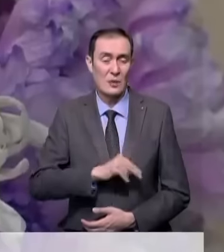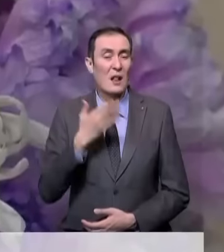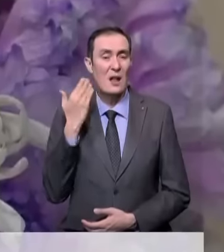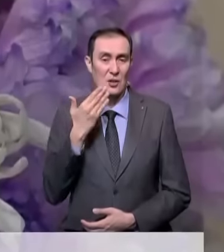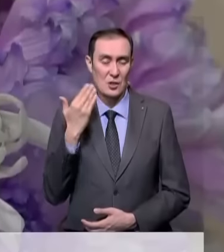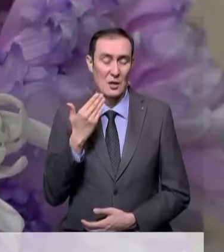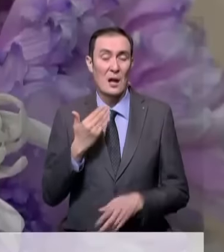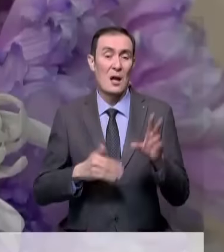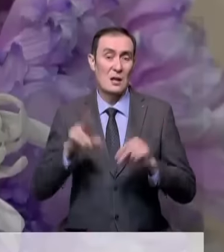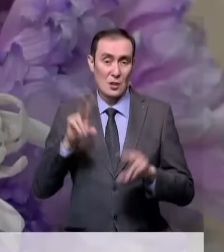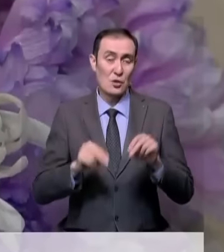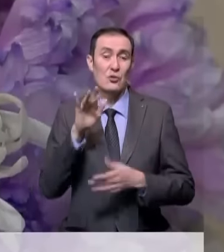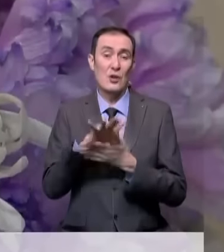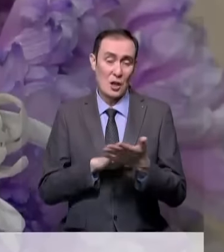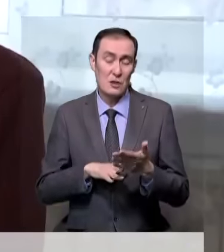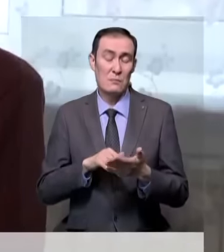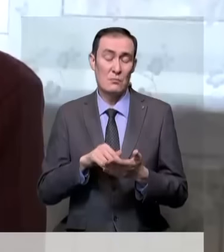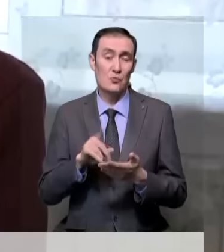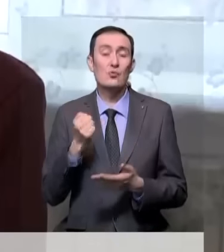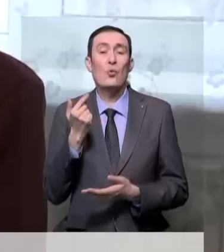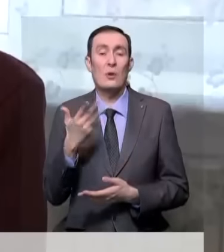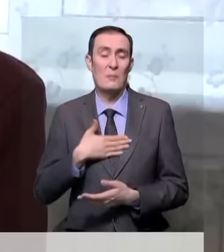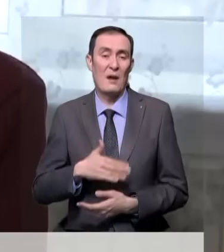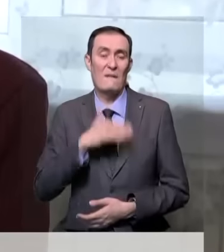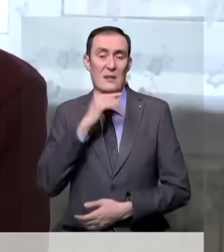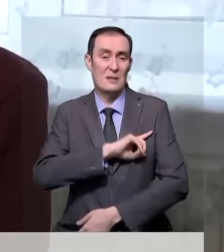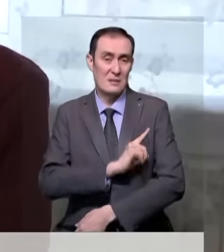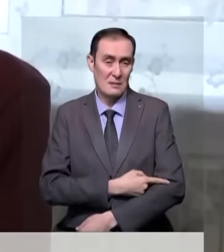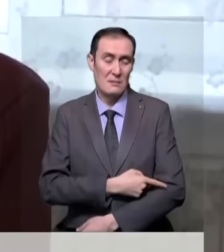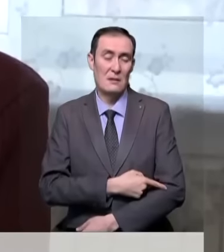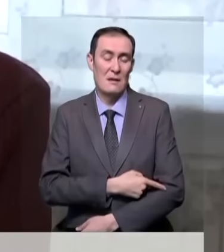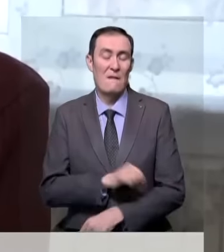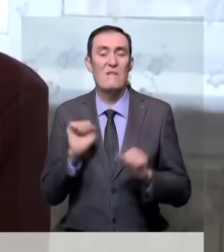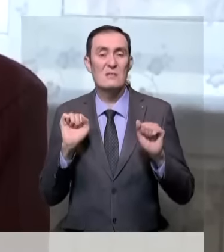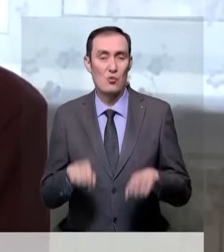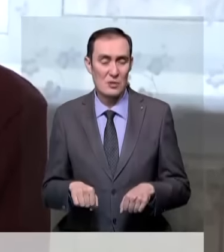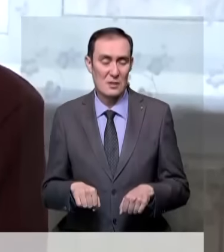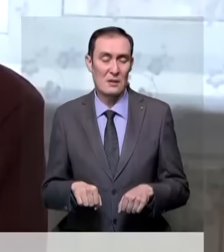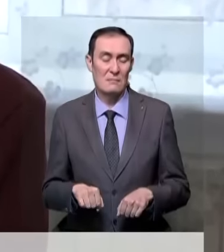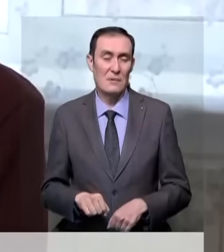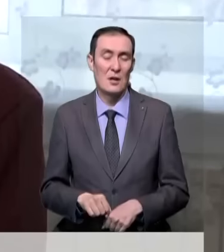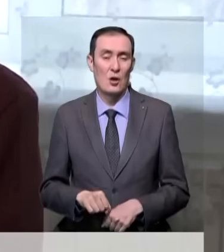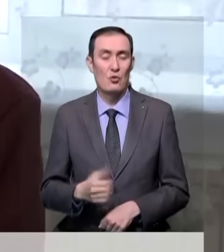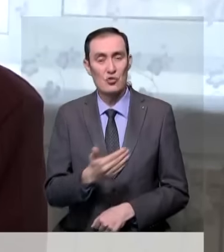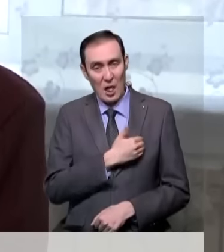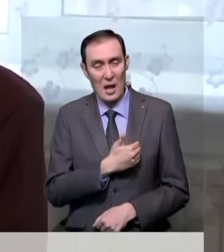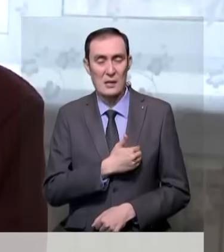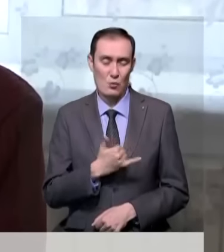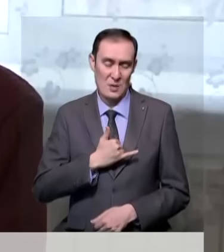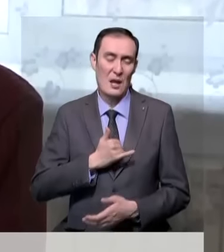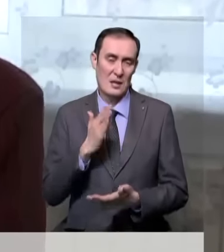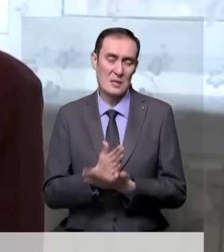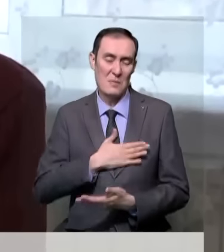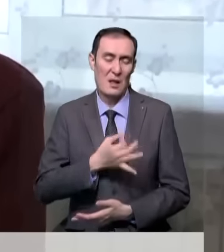легче. Надеюсь дальше продолжать, насколько хватит, как говорится, возможностей, сил. Но желание есть.